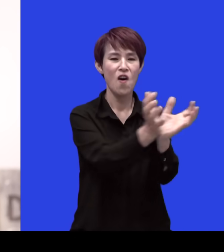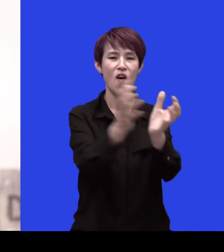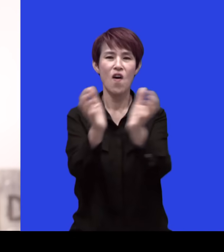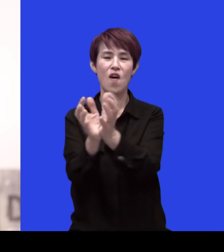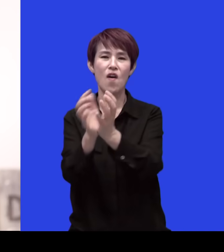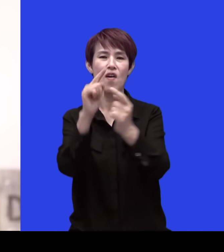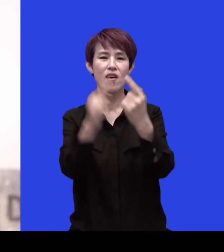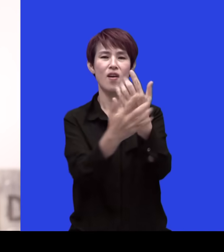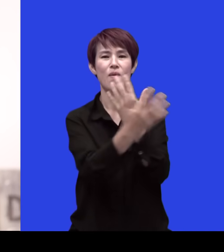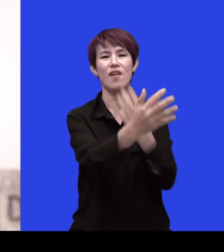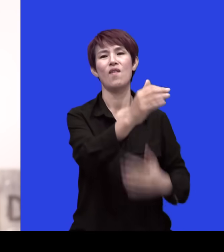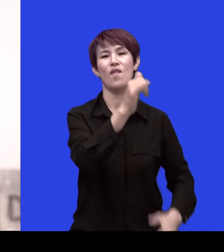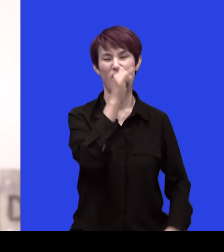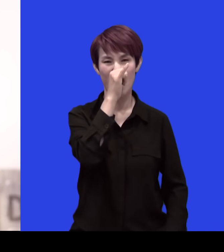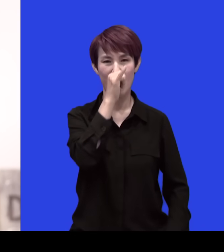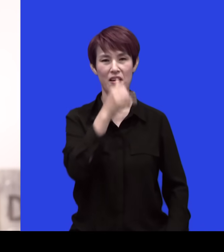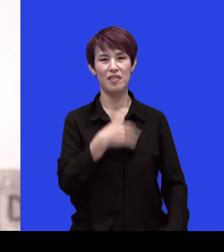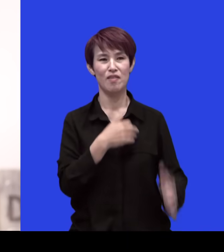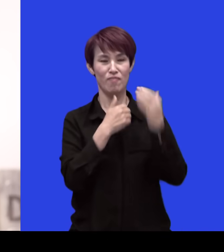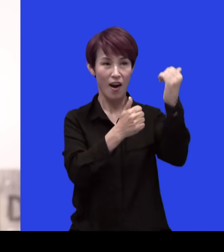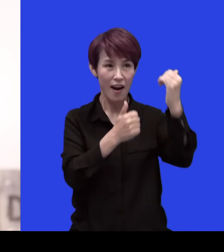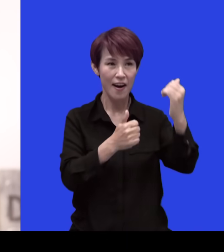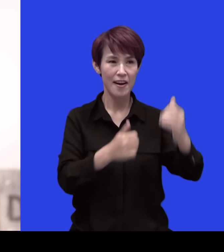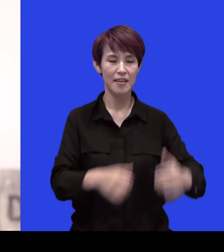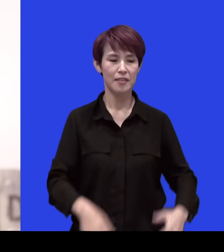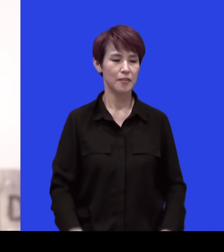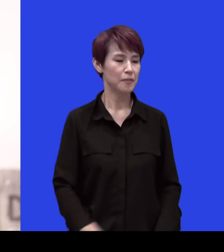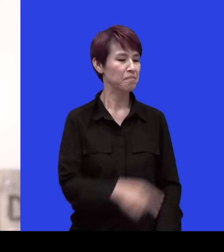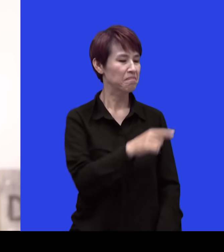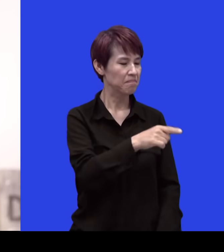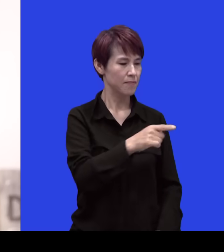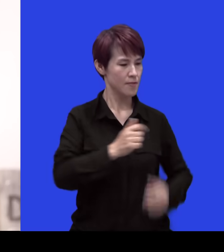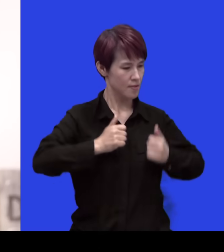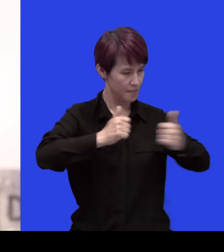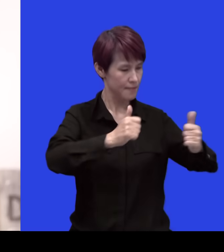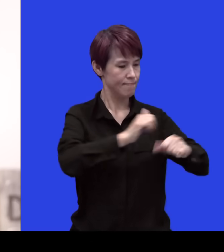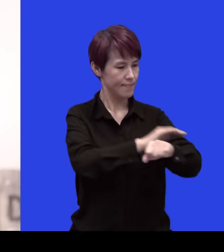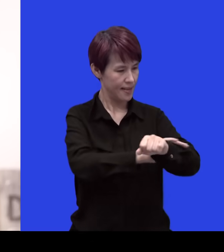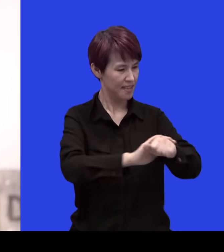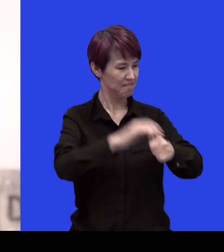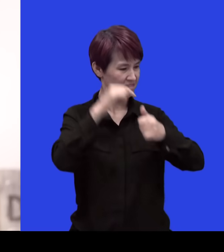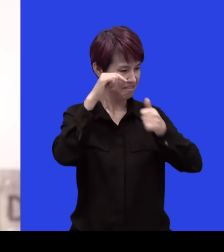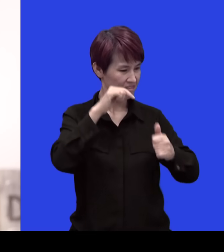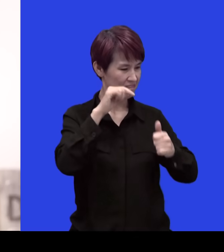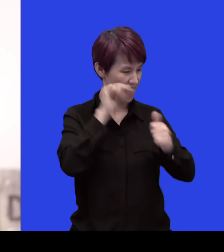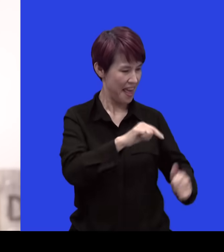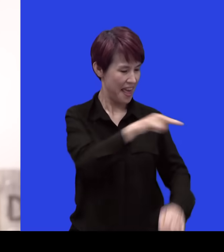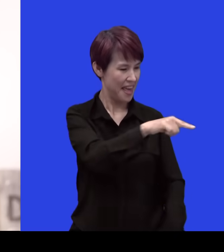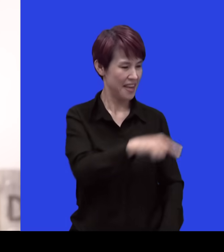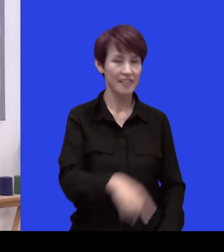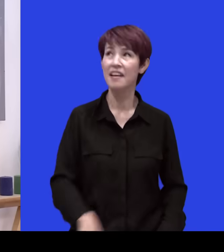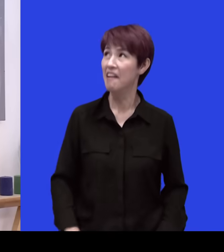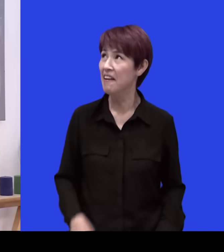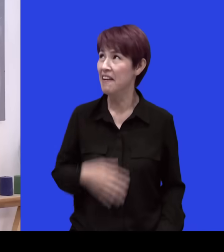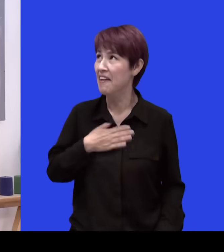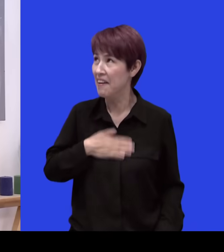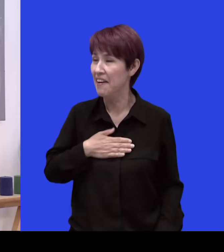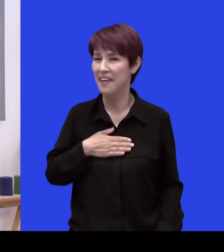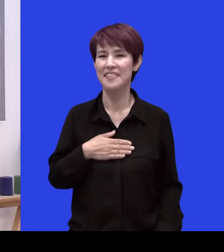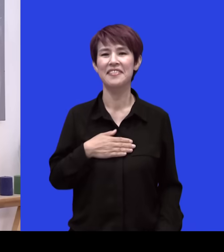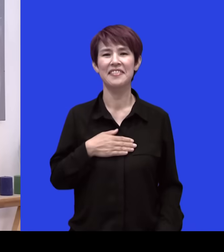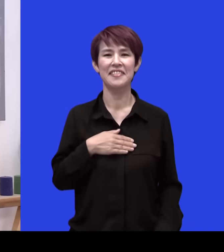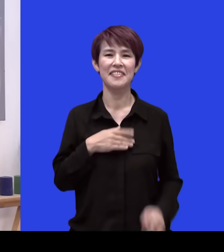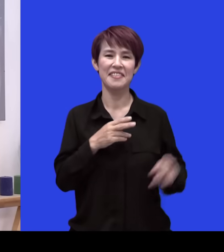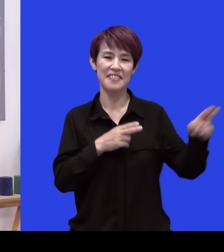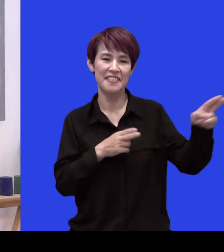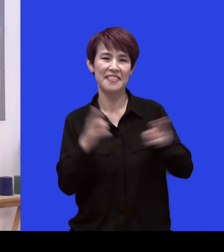준비하는데 우대희가 이번에 역할을 좀 많이 해. 네. 그러니까 좀 연습을 열심히 해야 되겠다. 네네. 그 연습을